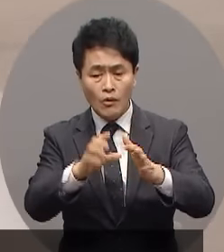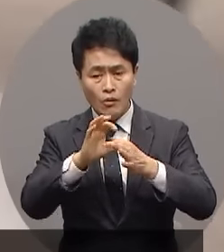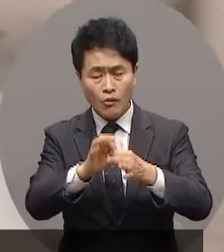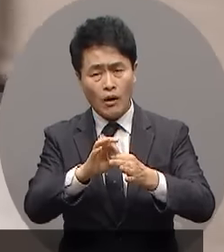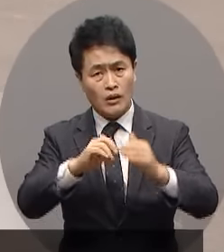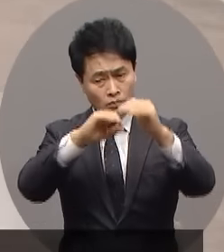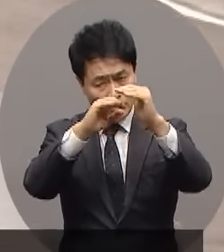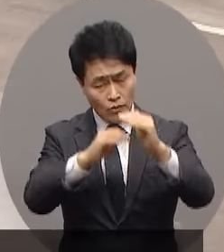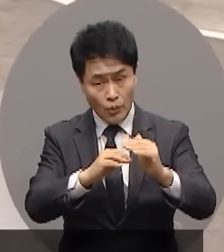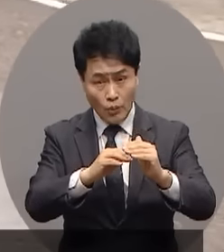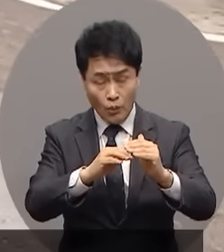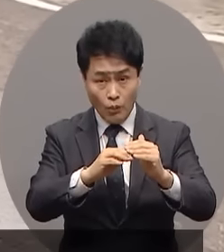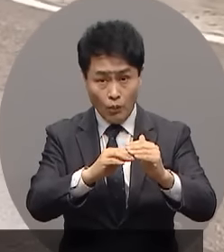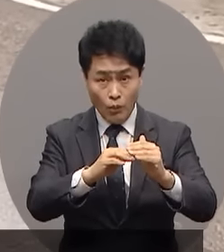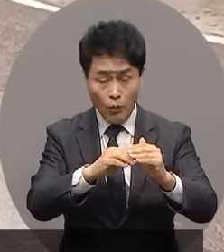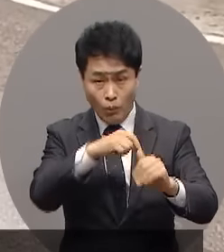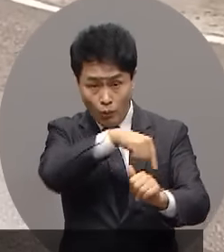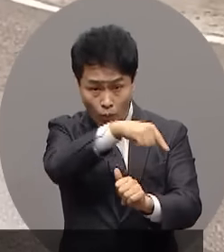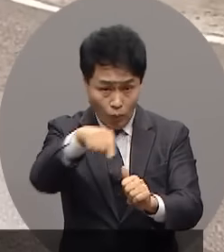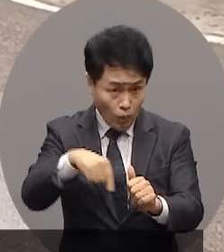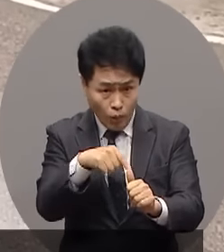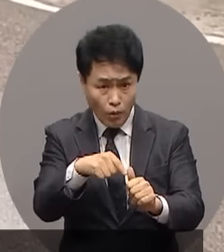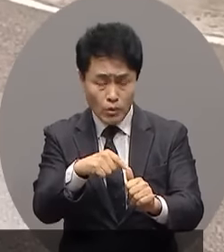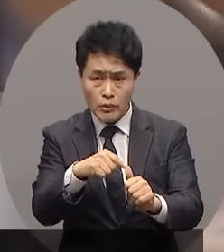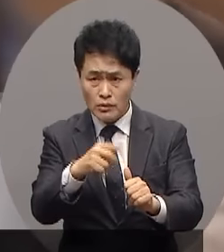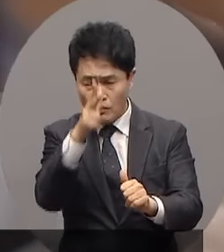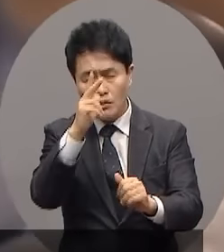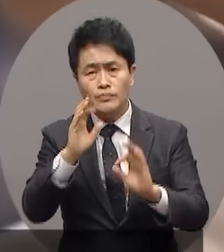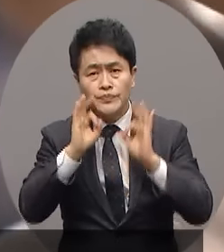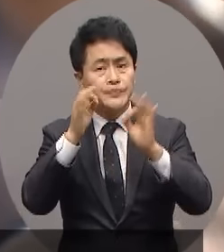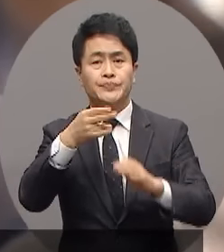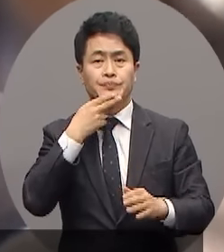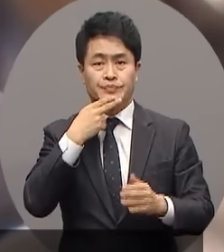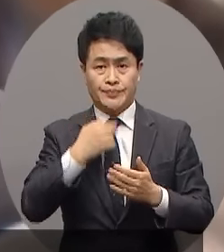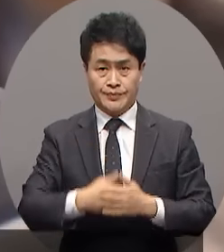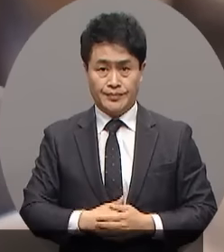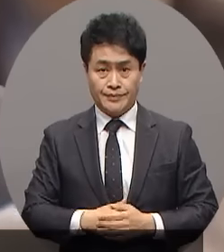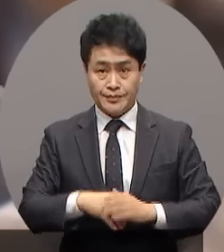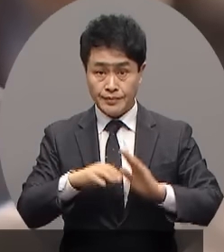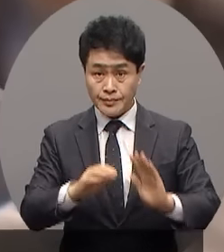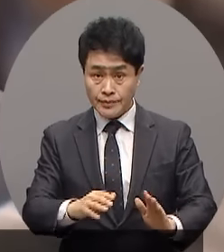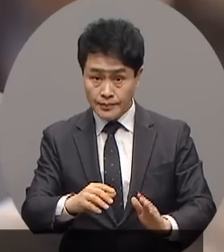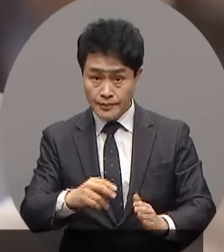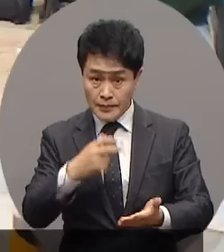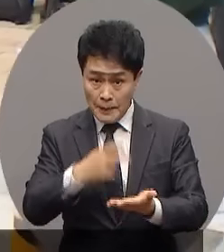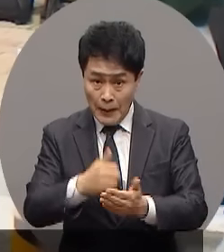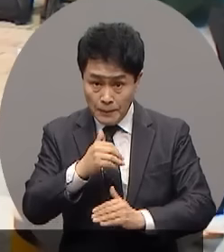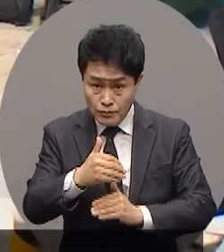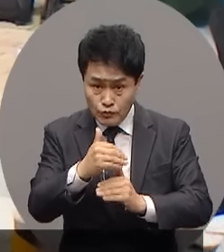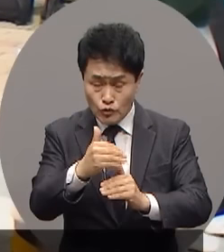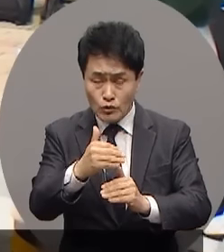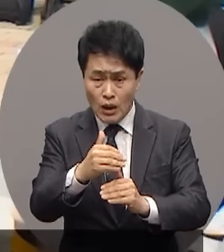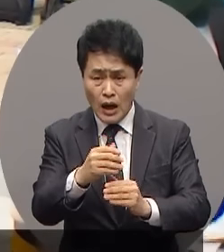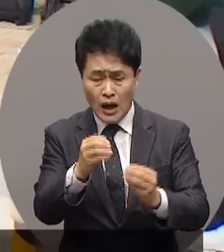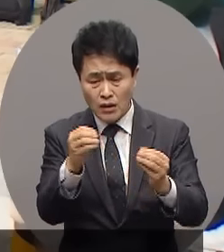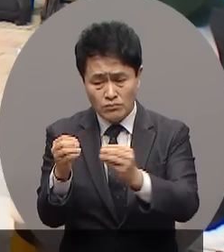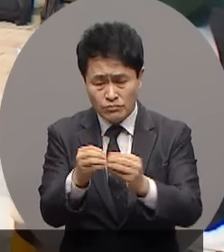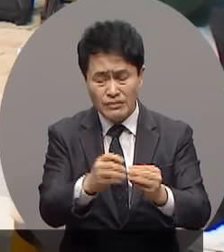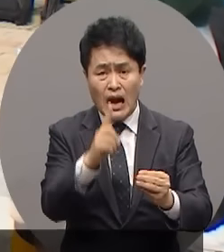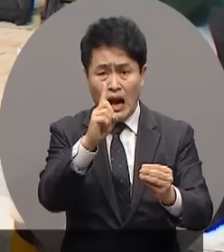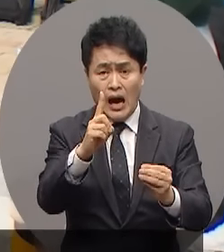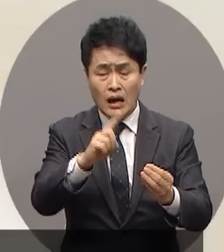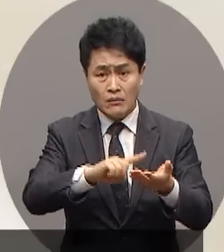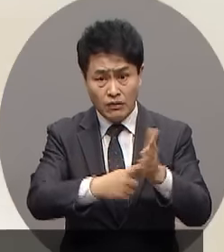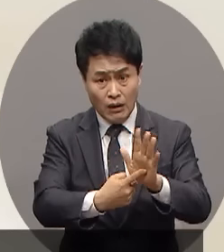노출되지 않도록 하는 어떠한 조치도 취해지지 않았다는 겁니다 그러면서 적법 절차에 따라 수사했다는 한 문장으로는